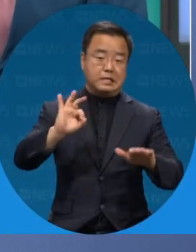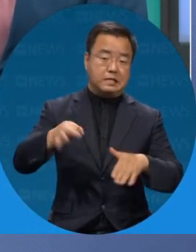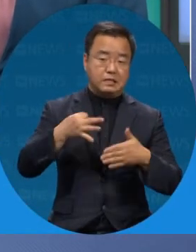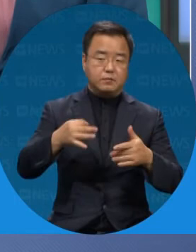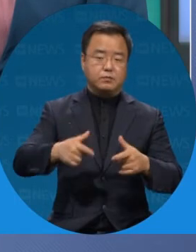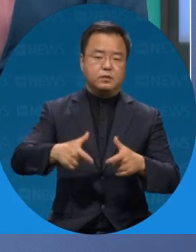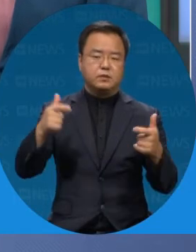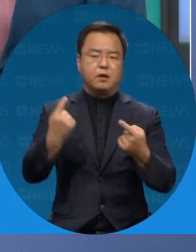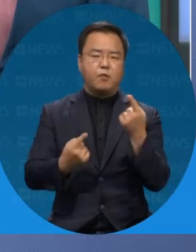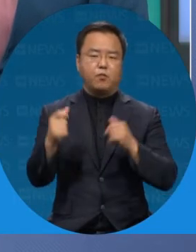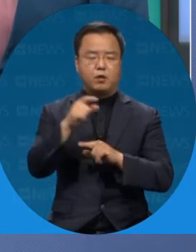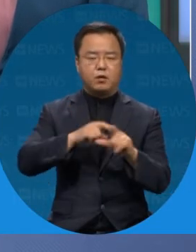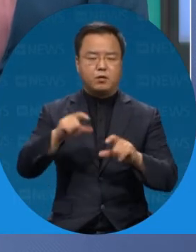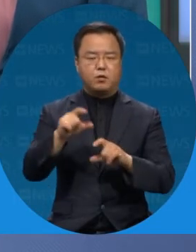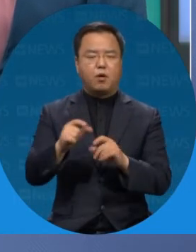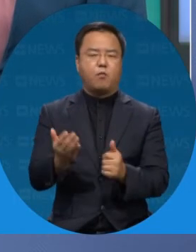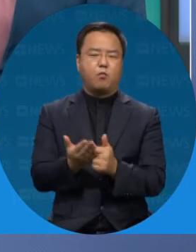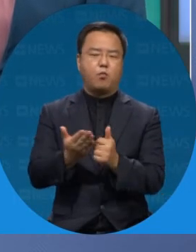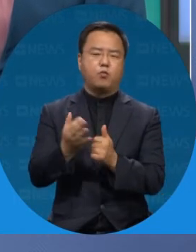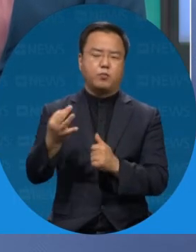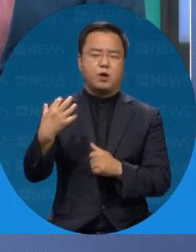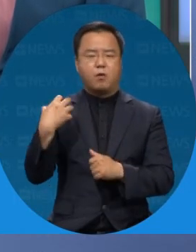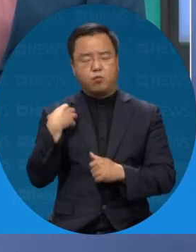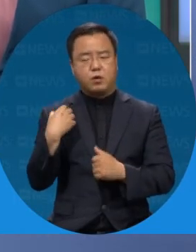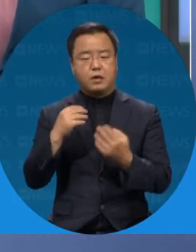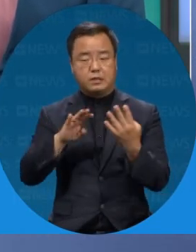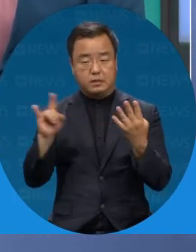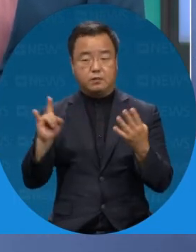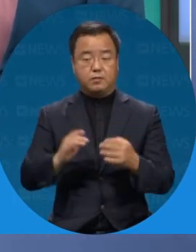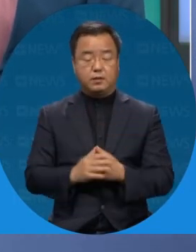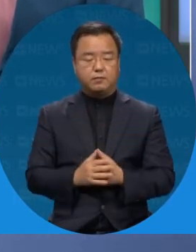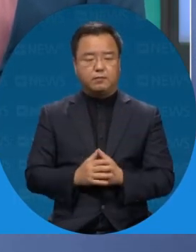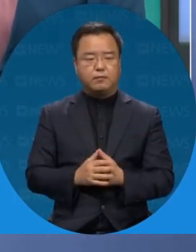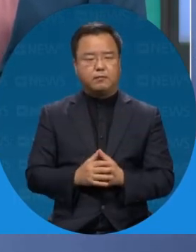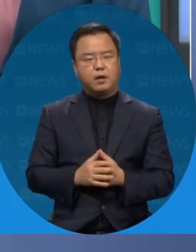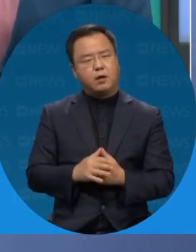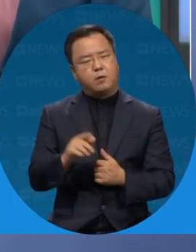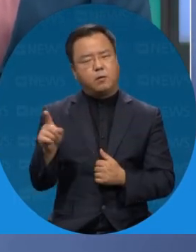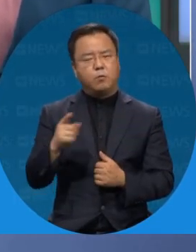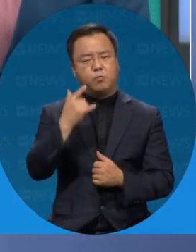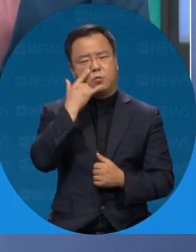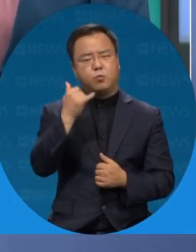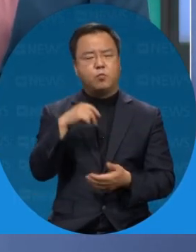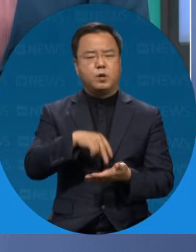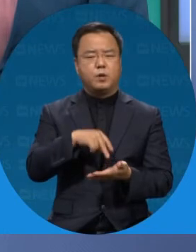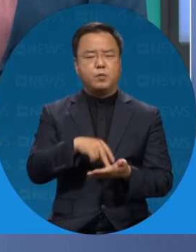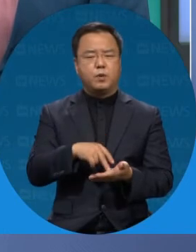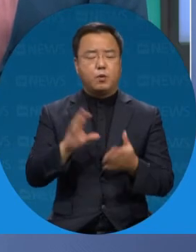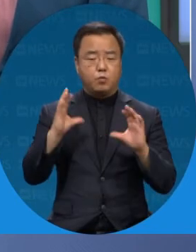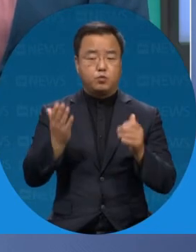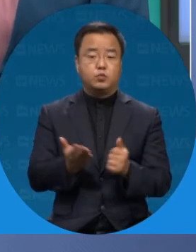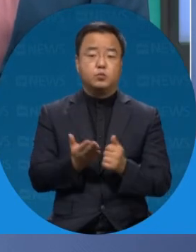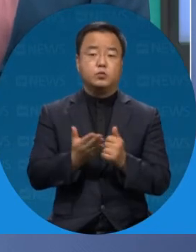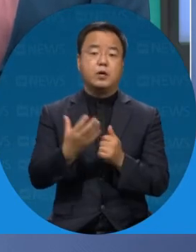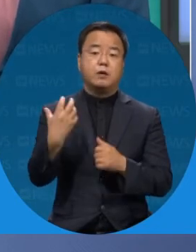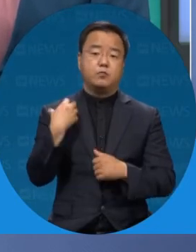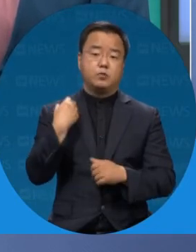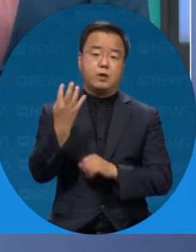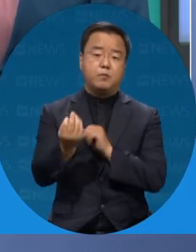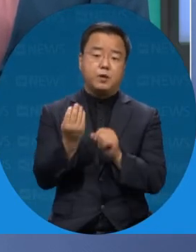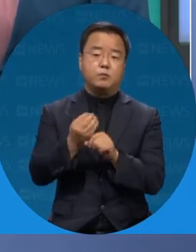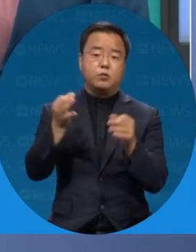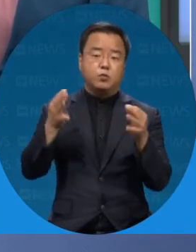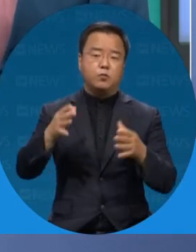실제 4배가량 더 높은 것으로 드러나기도 했는데요. 학부모들은 이런 육아 부담이 수년간 더 가중되고 있는 만큼